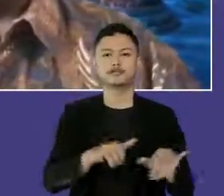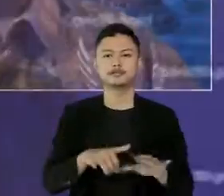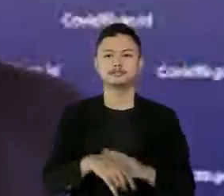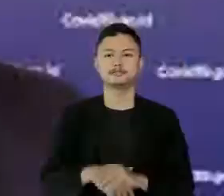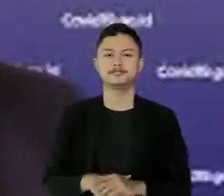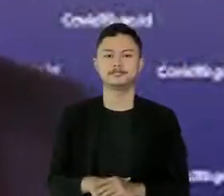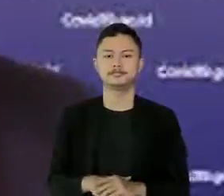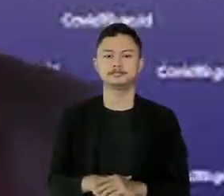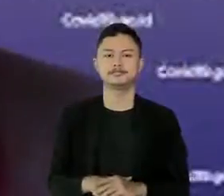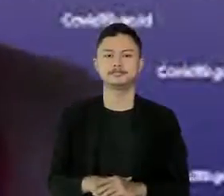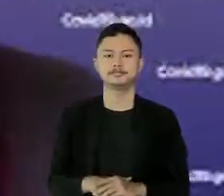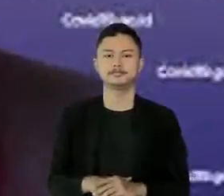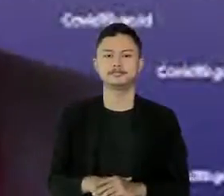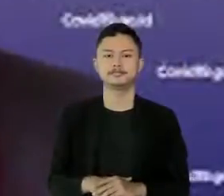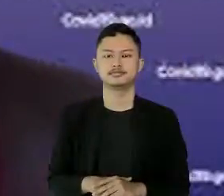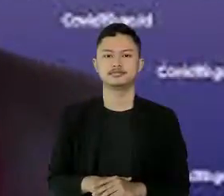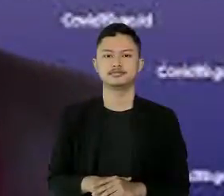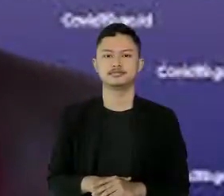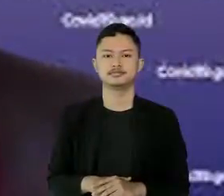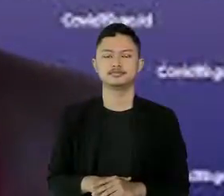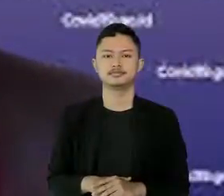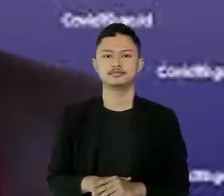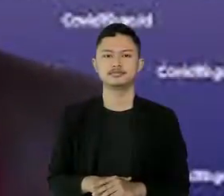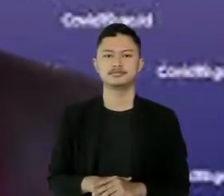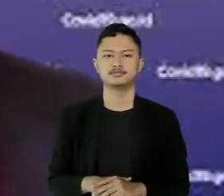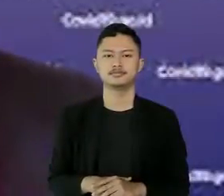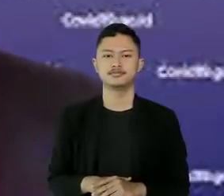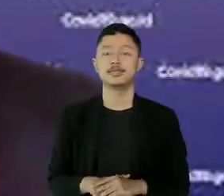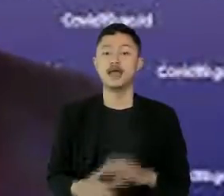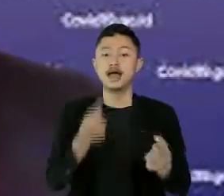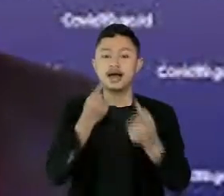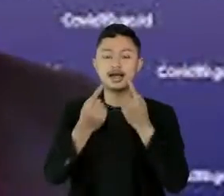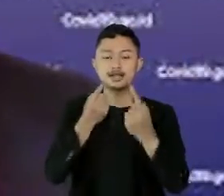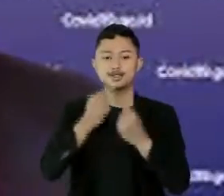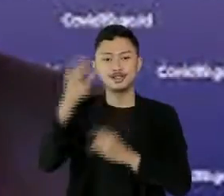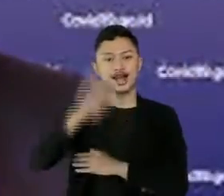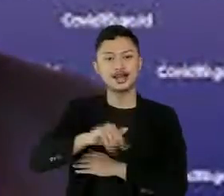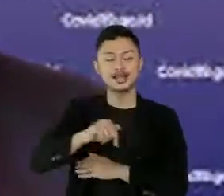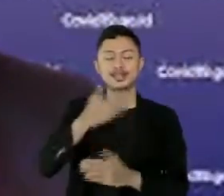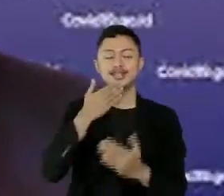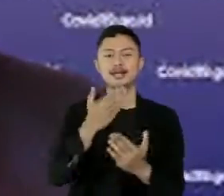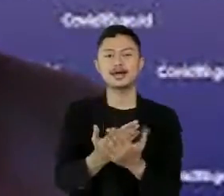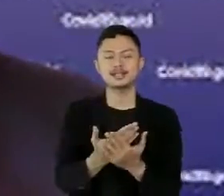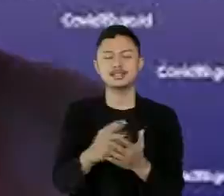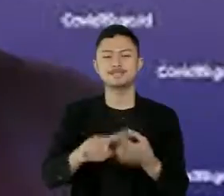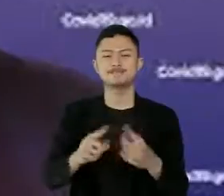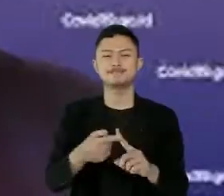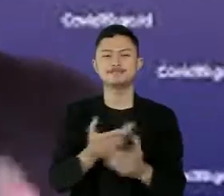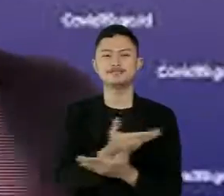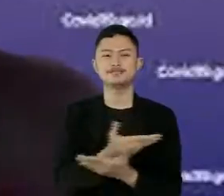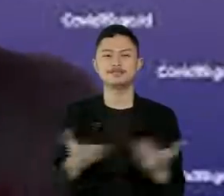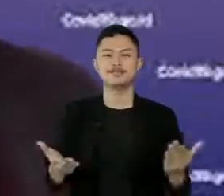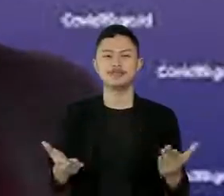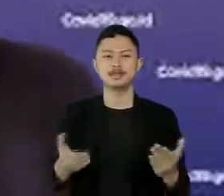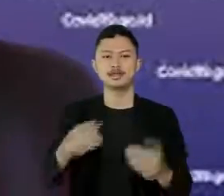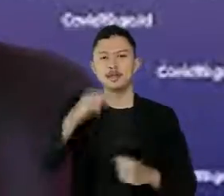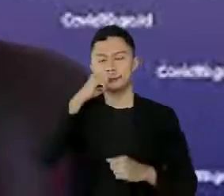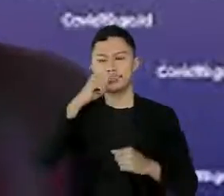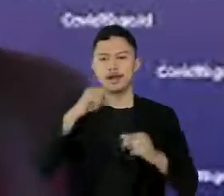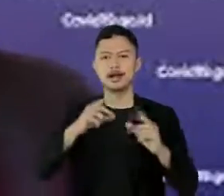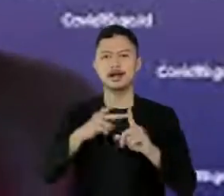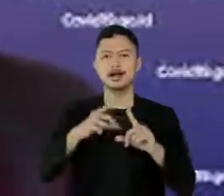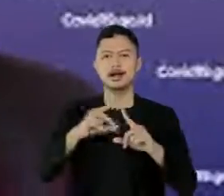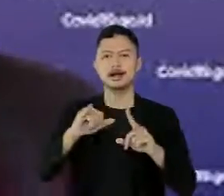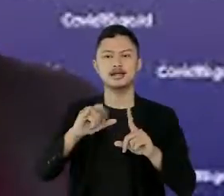adalah memungkasi pembicaraan kita pada hari ini. Terima kasih sekali lagi Pak Haryadi Sukamdhani